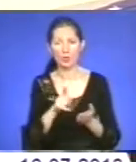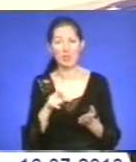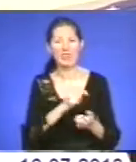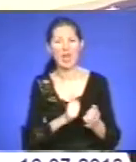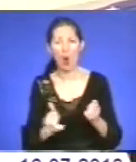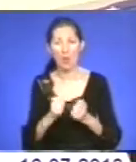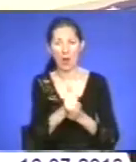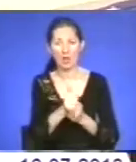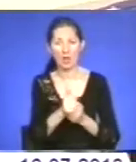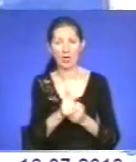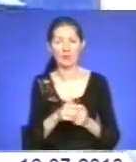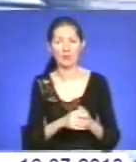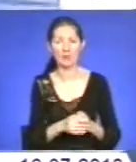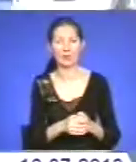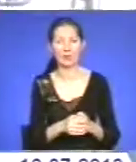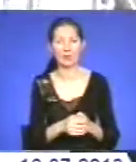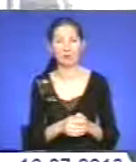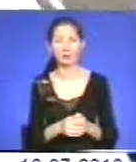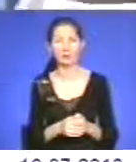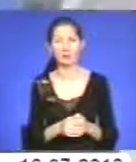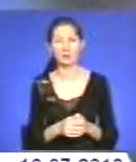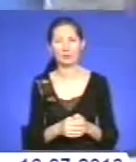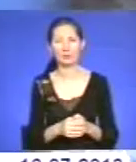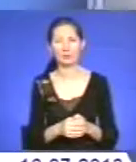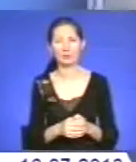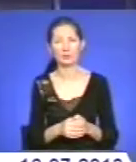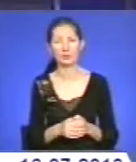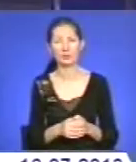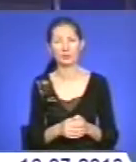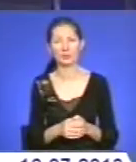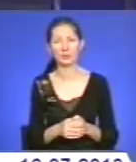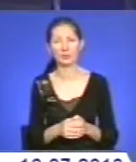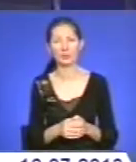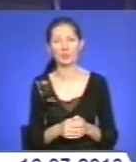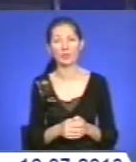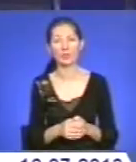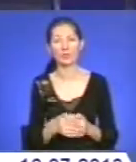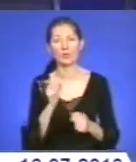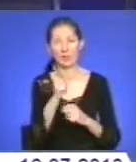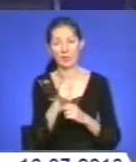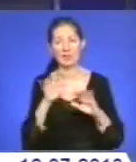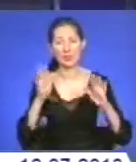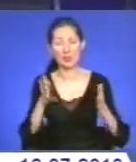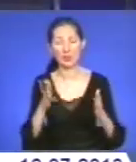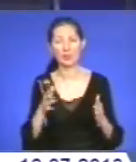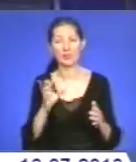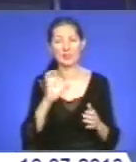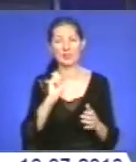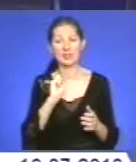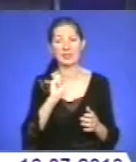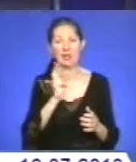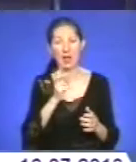обганяє не в встановленому місці. 11 випадків сказу серед